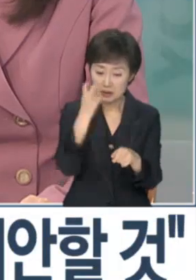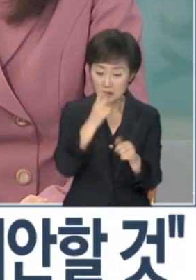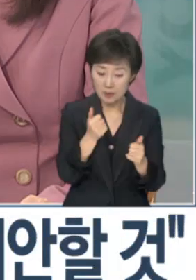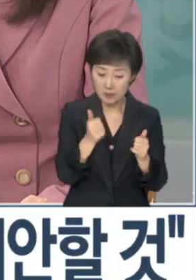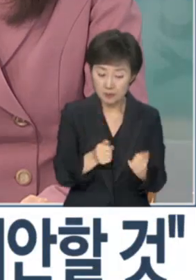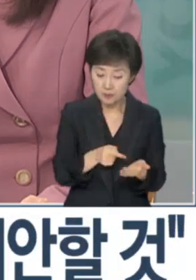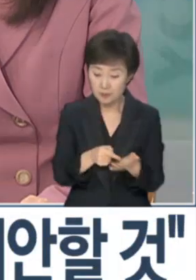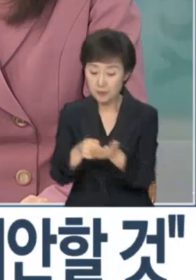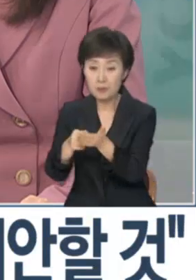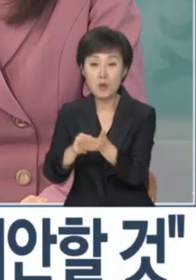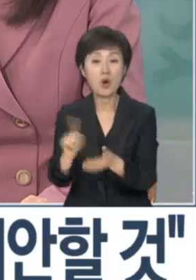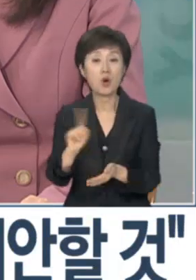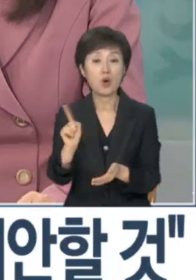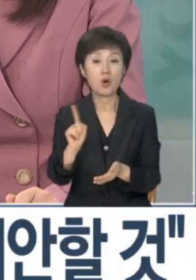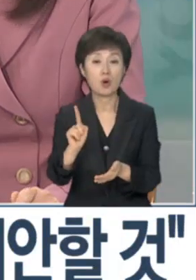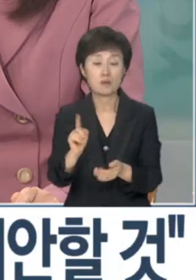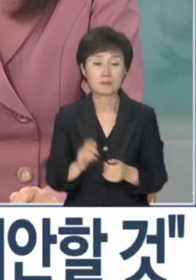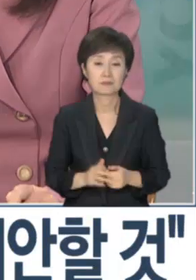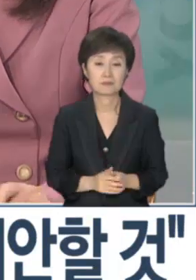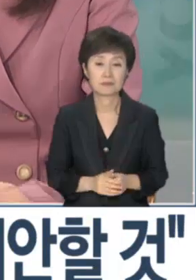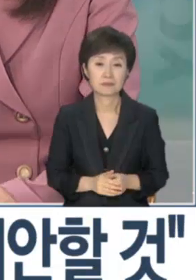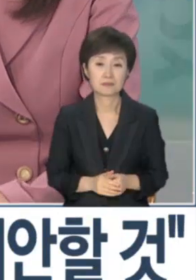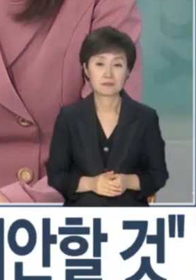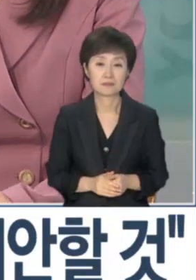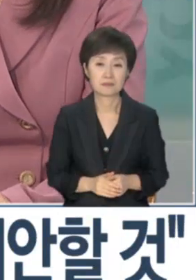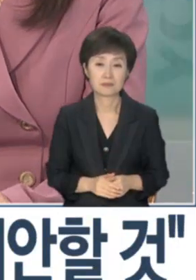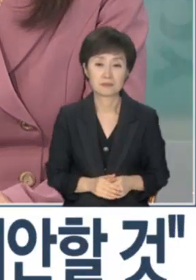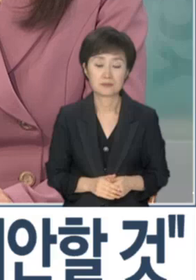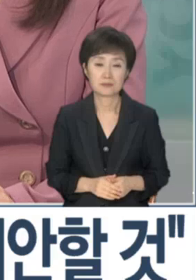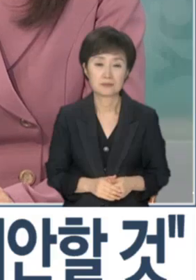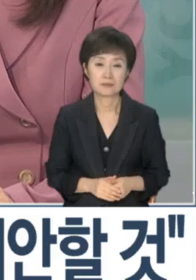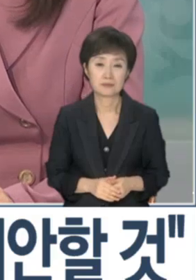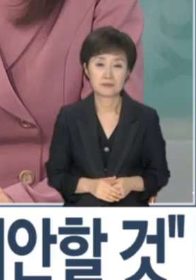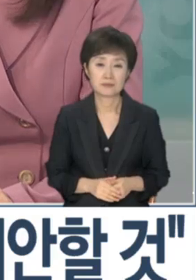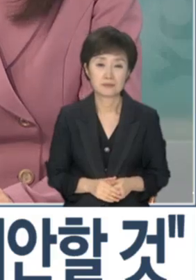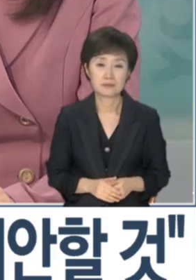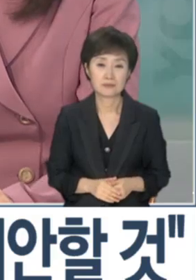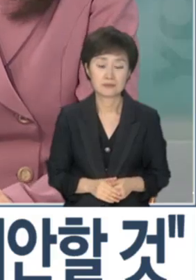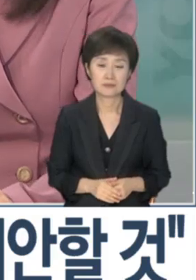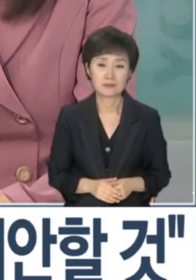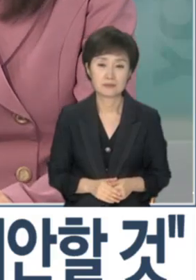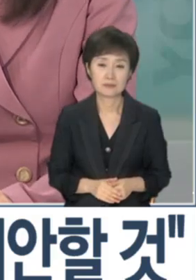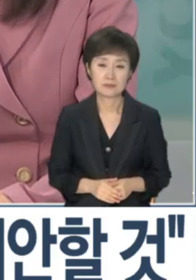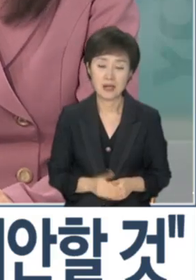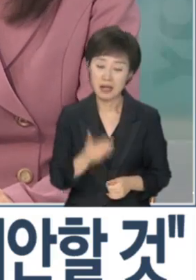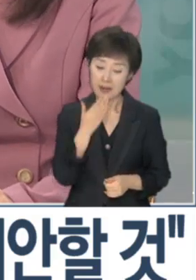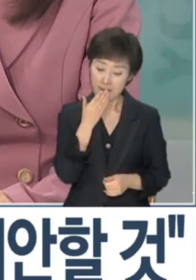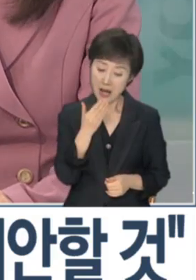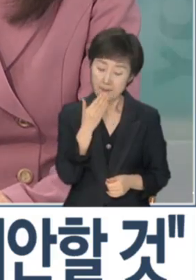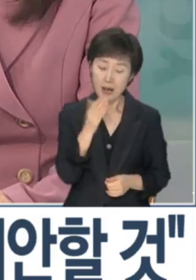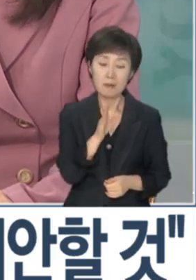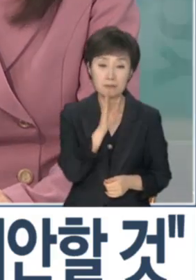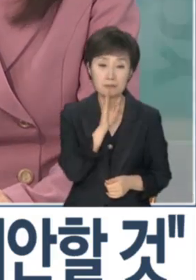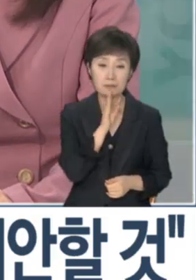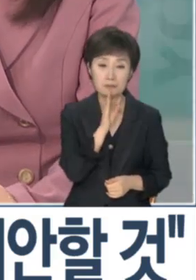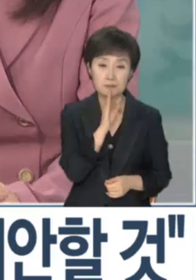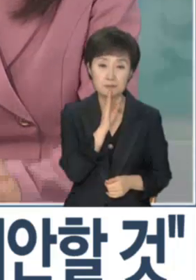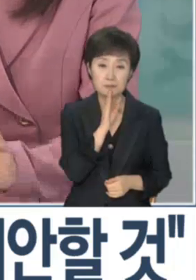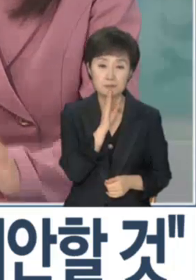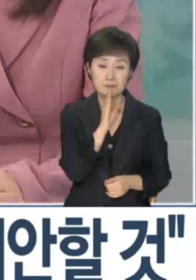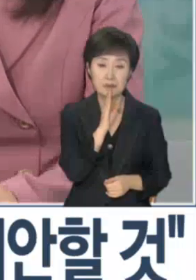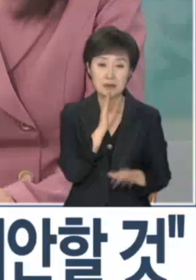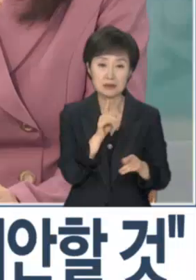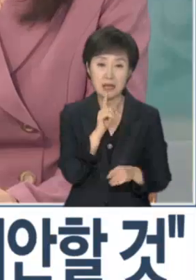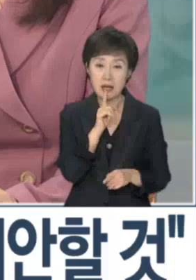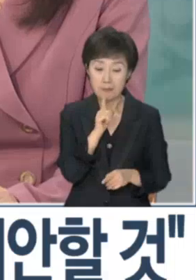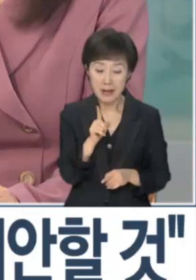않겠느냐 이런 가능성을 이야기를 했거든요. 실제 가능성이 있는 이야기라고 보세요. 일단 가능성은 당연히 열려있다라고 생각이 드는데요. 그런